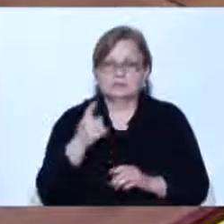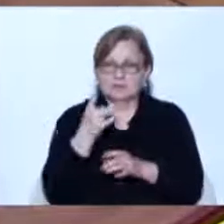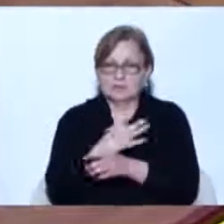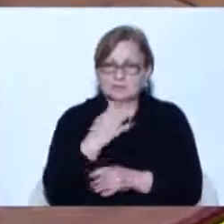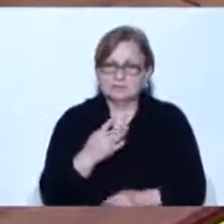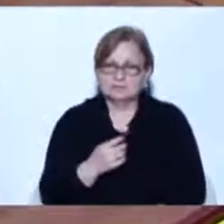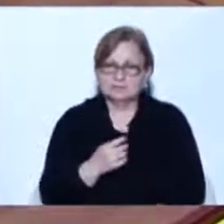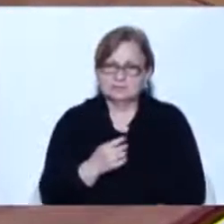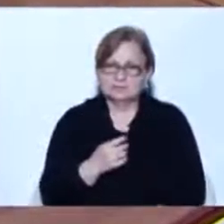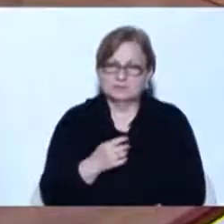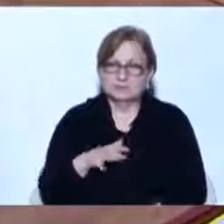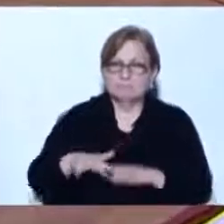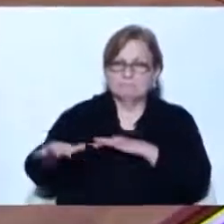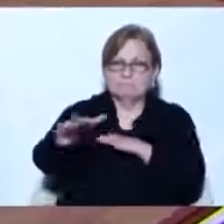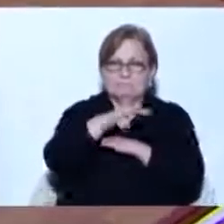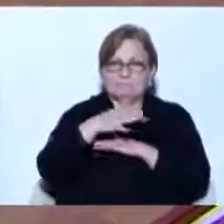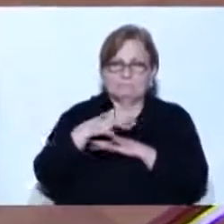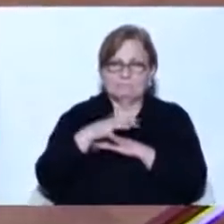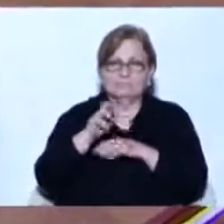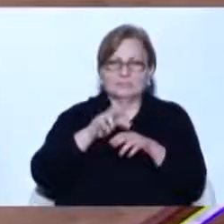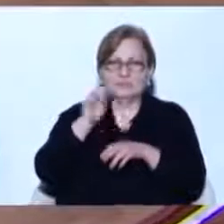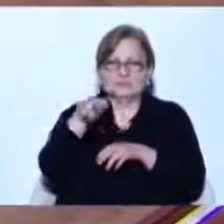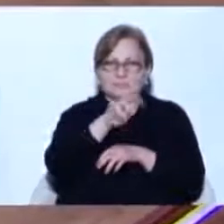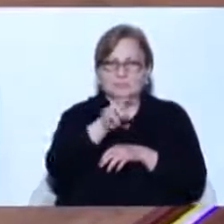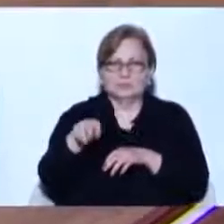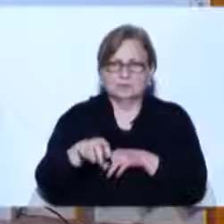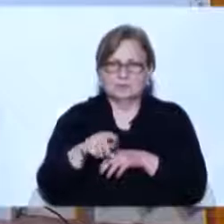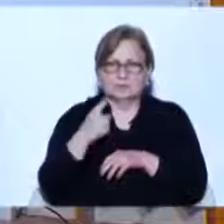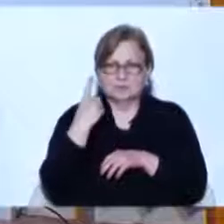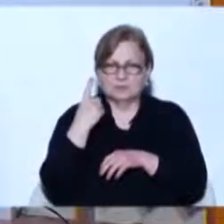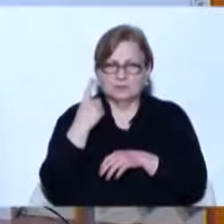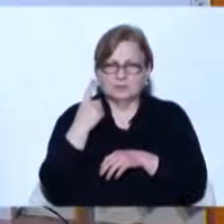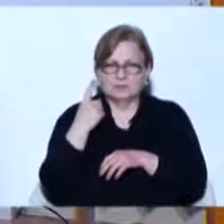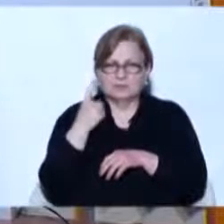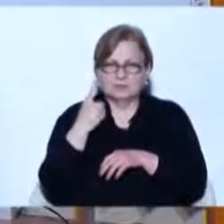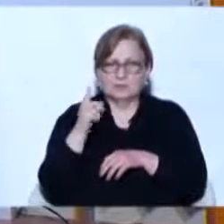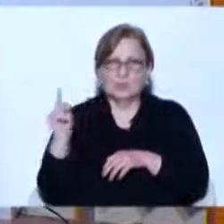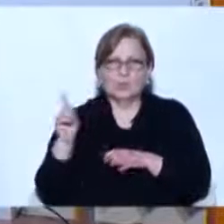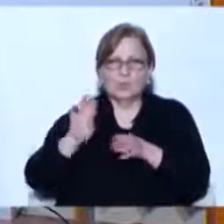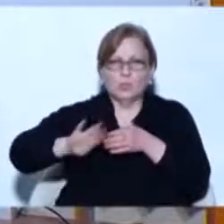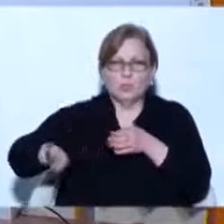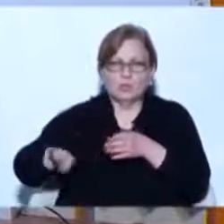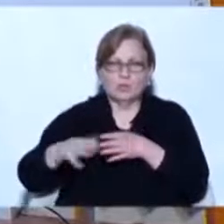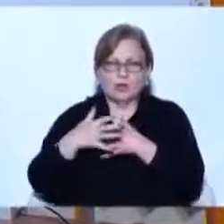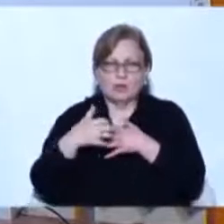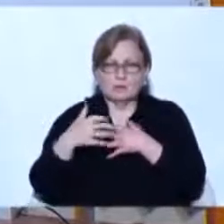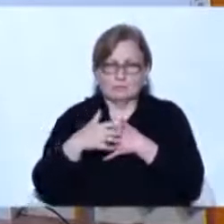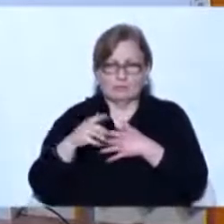ერთხელ მინდორზე დახტოდა. ერთი უკუდო